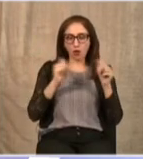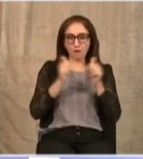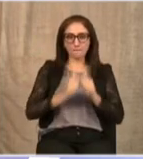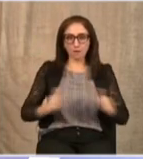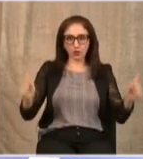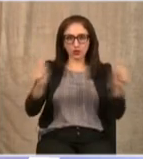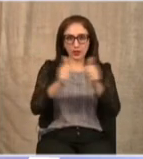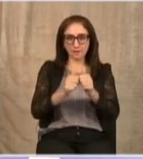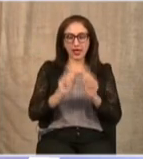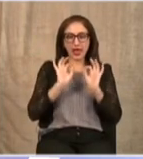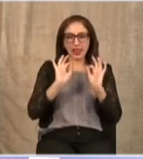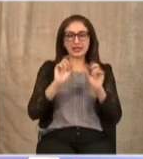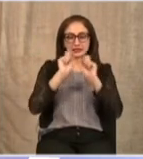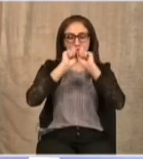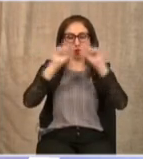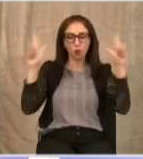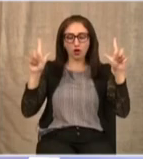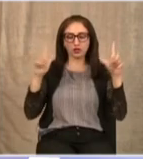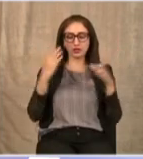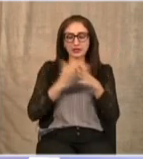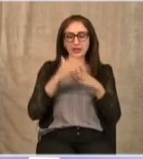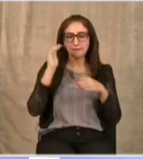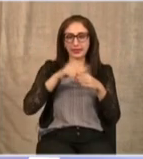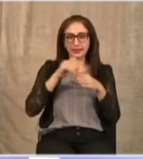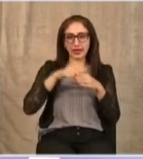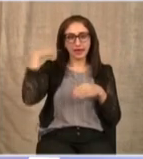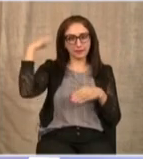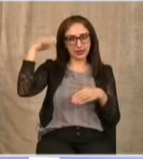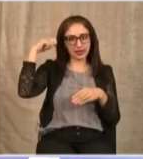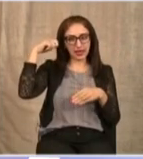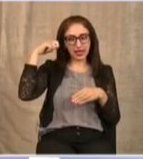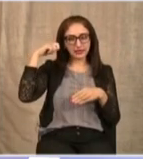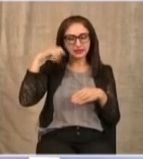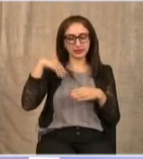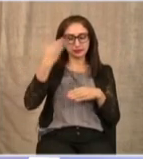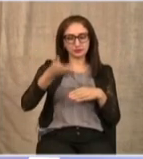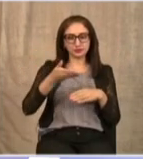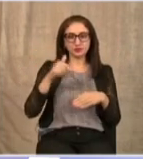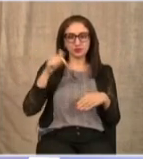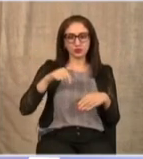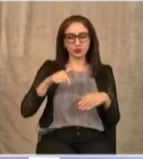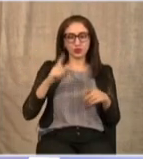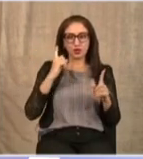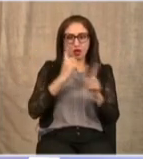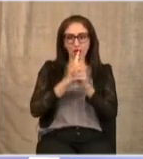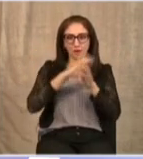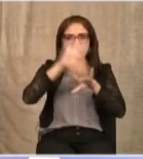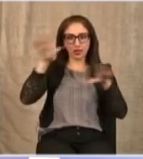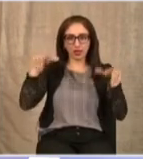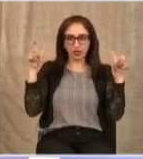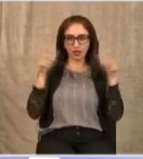القضائي الكامل على الانتخابات الرئاسيه نلتقي اليوم